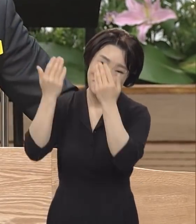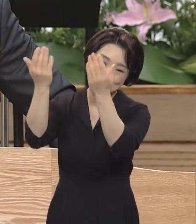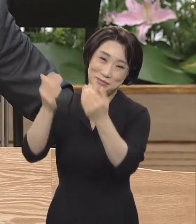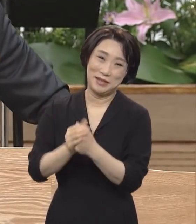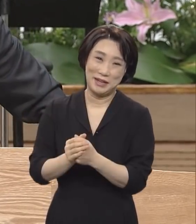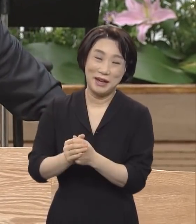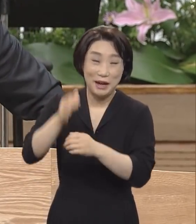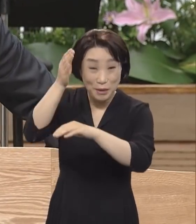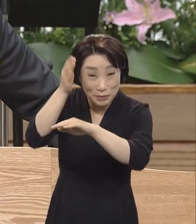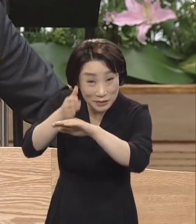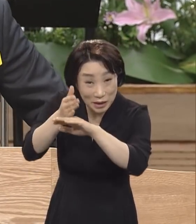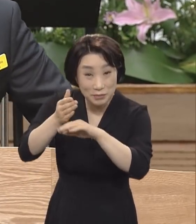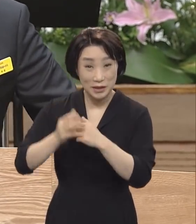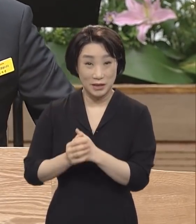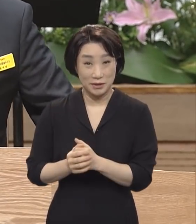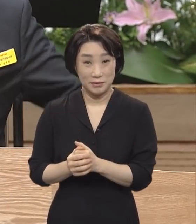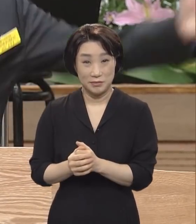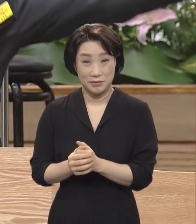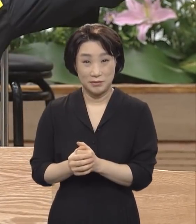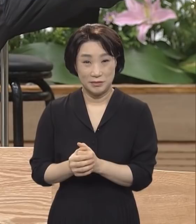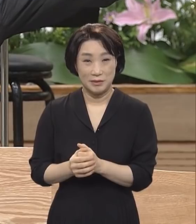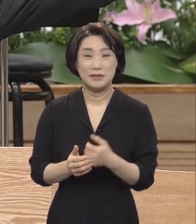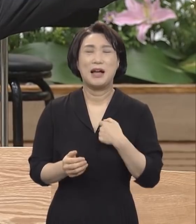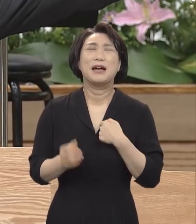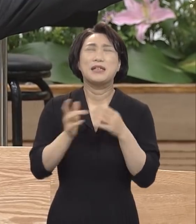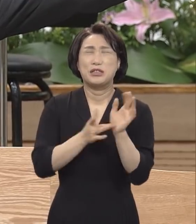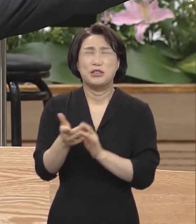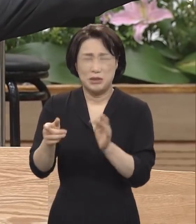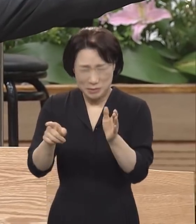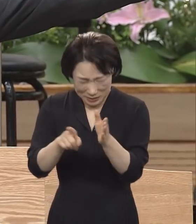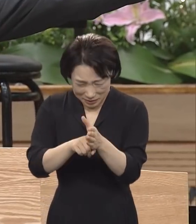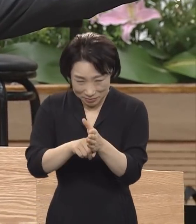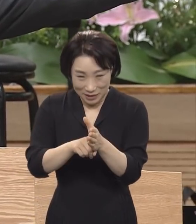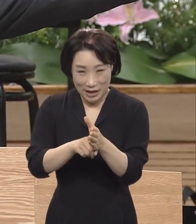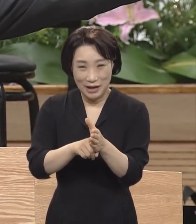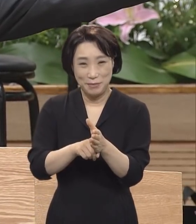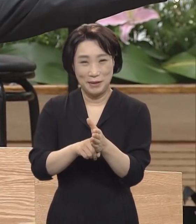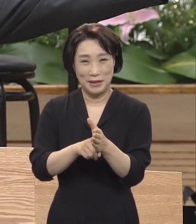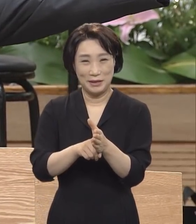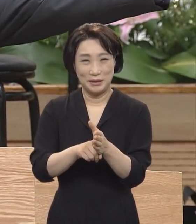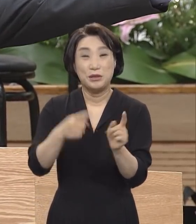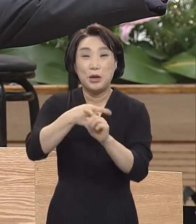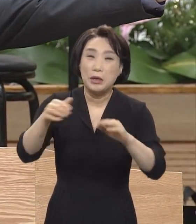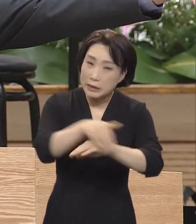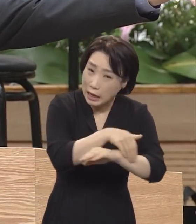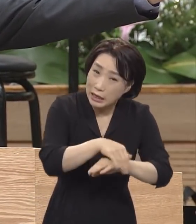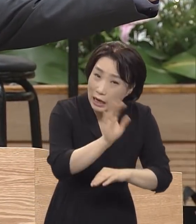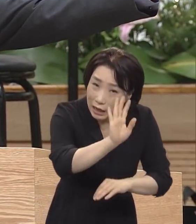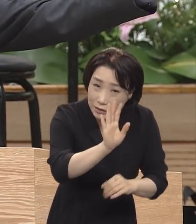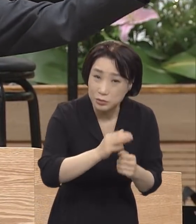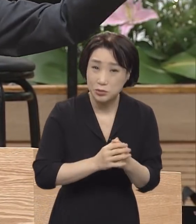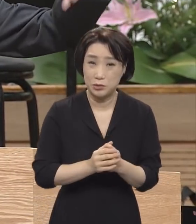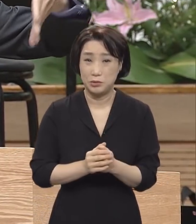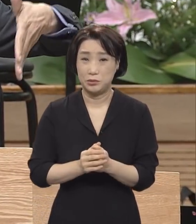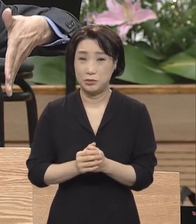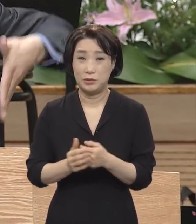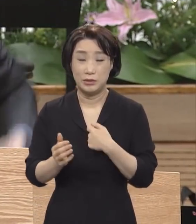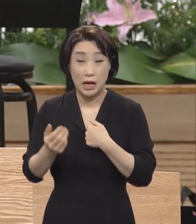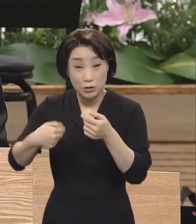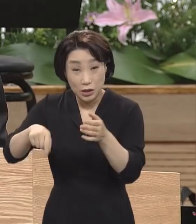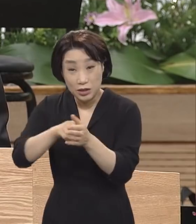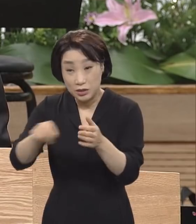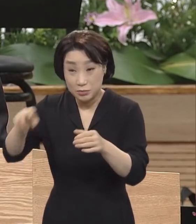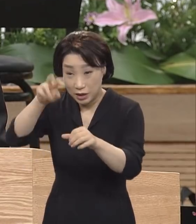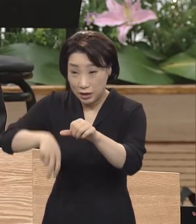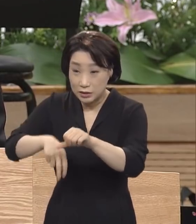감사합니다 난 예수를 믿습니다 교회에 당기는 것이 아니라 나를 위해